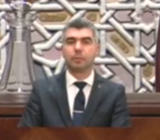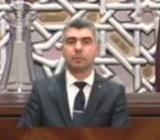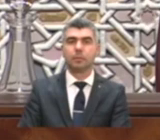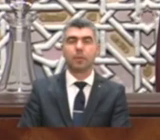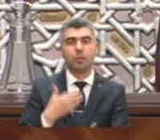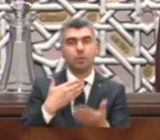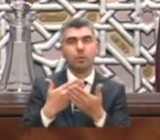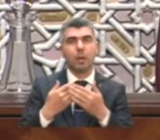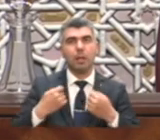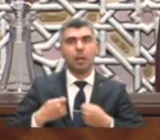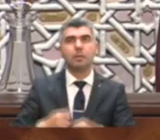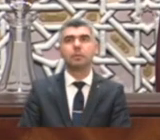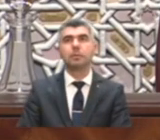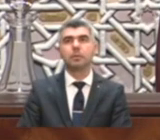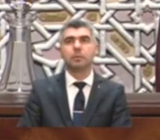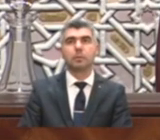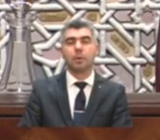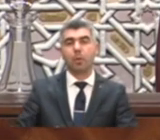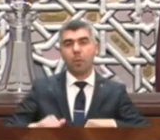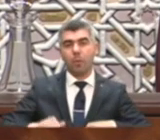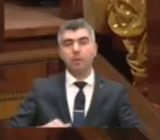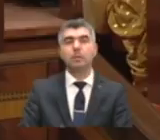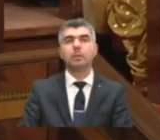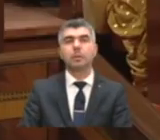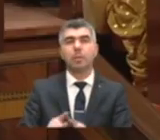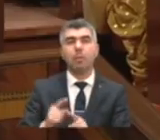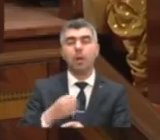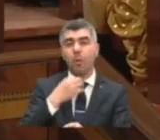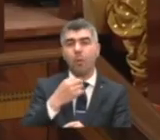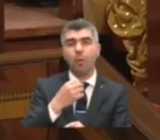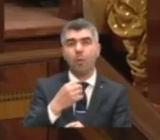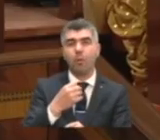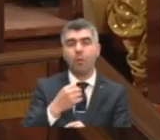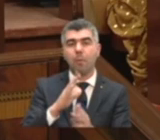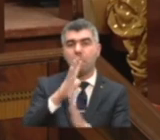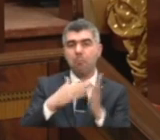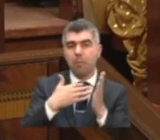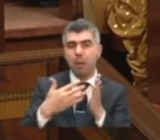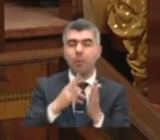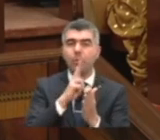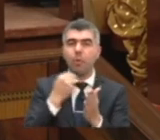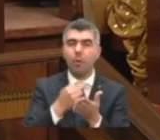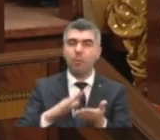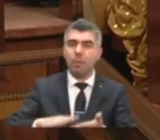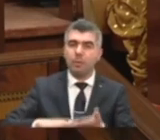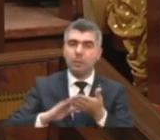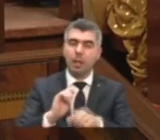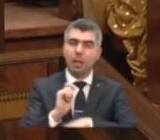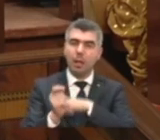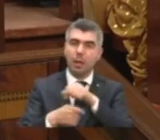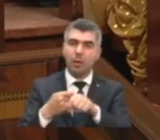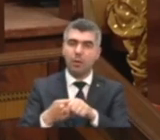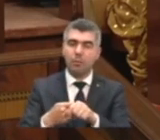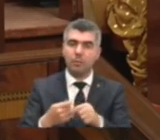شكرا سيد الرئيس. سيد الوزير، قلتم في برنامج عندكم برنامج حكومي للنهوض بالنقل في العالم القروي، واقع